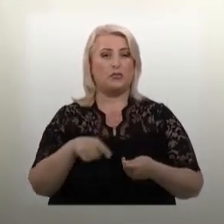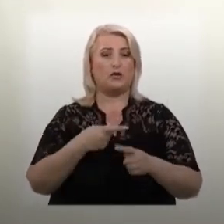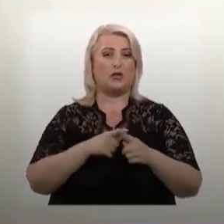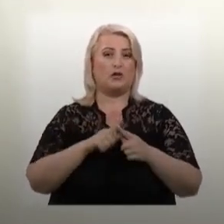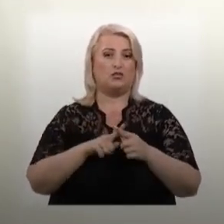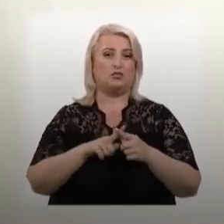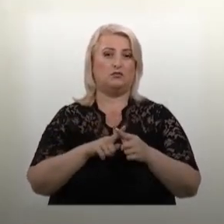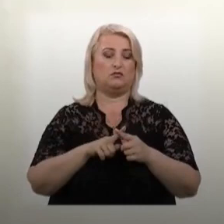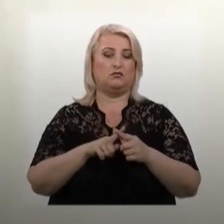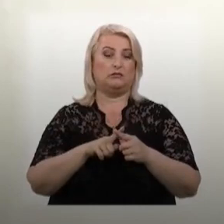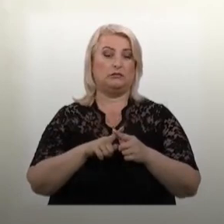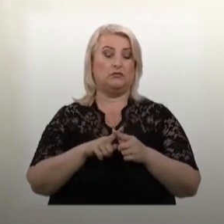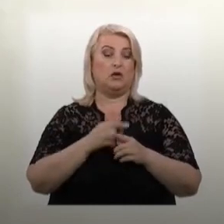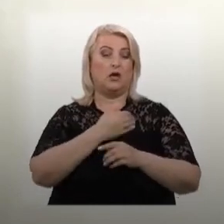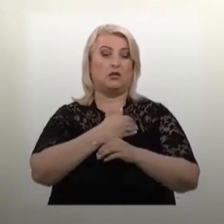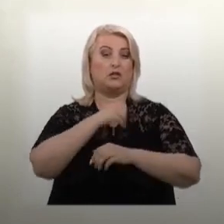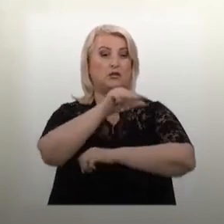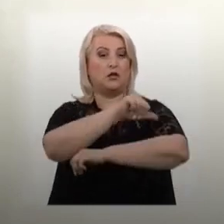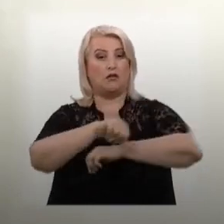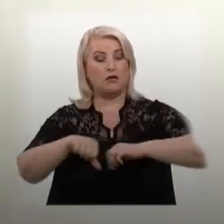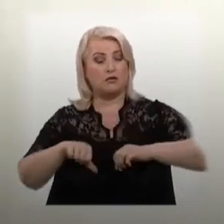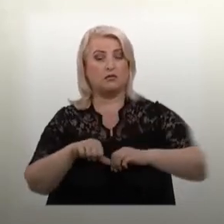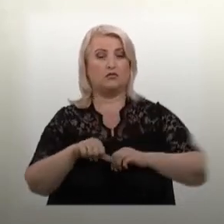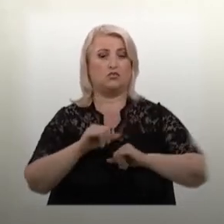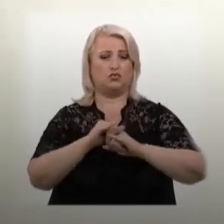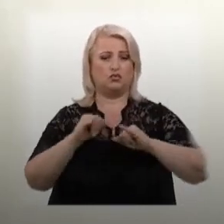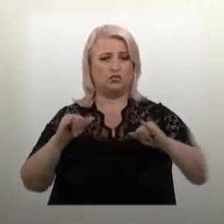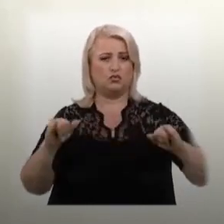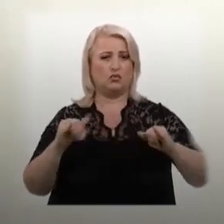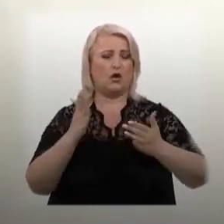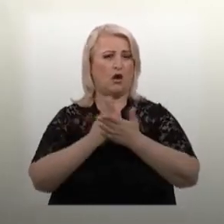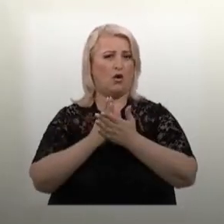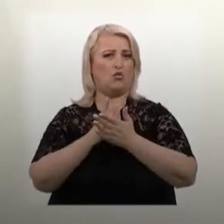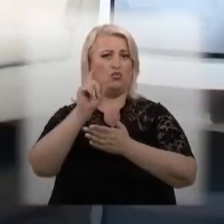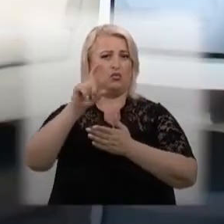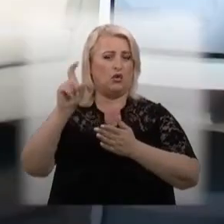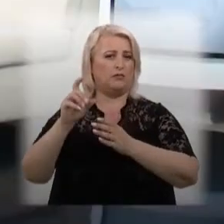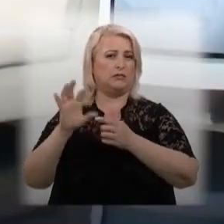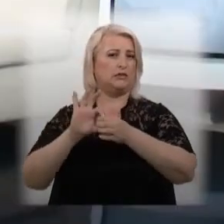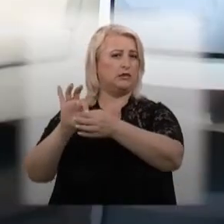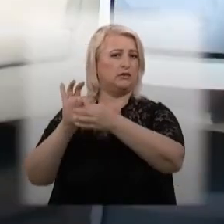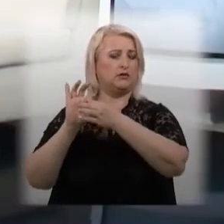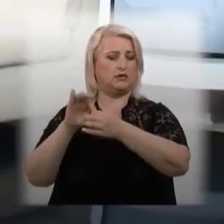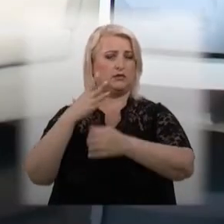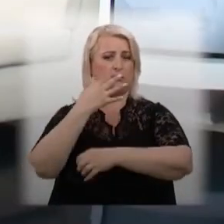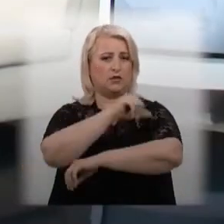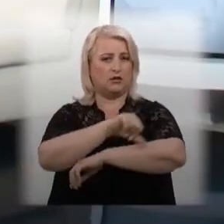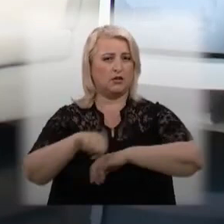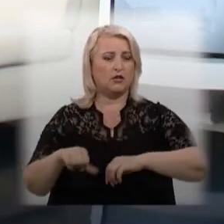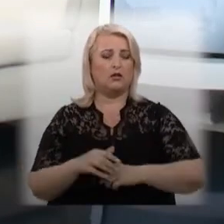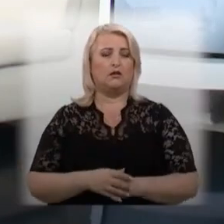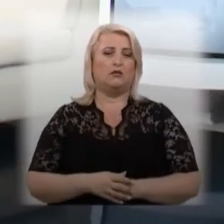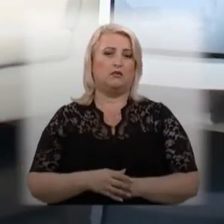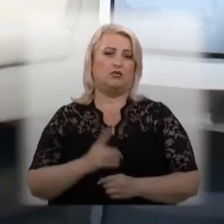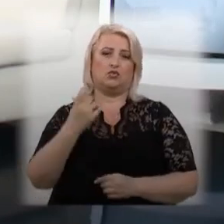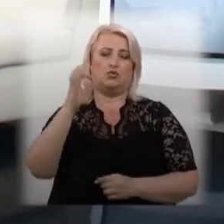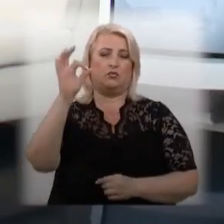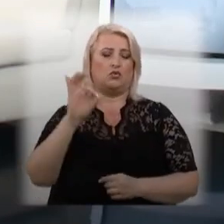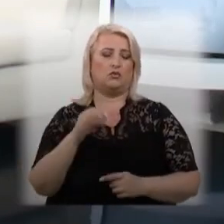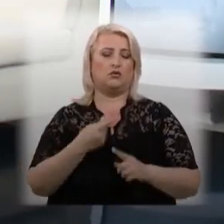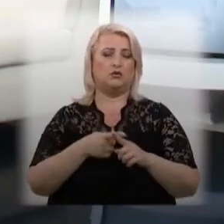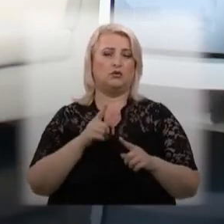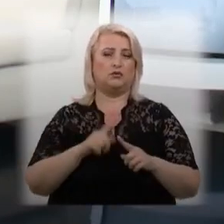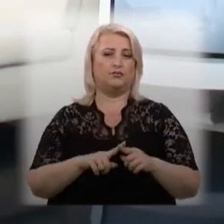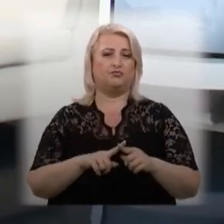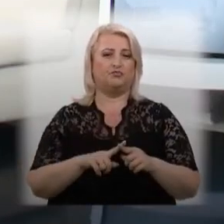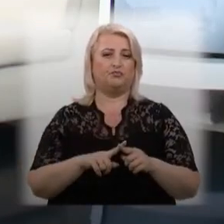Merg spre extern dezvoltă pe ați internaționale au clienți internaționali care a doua o sută de procente este elementul de